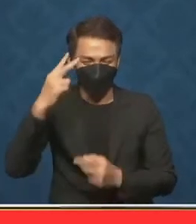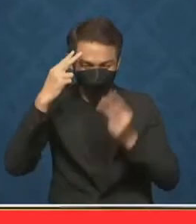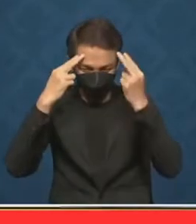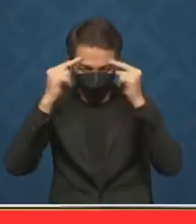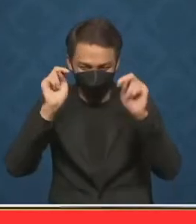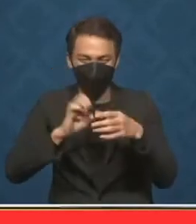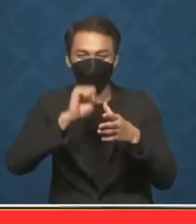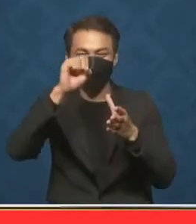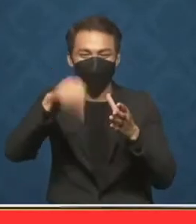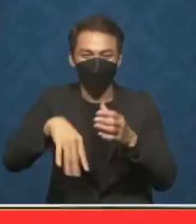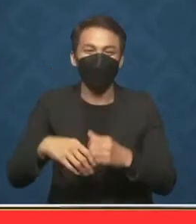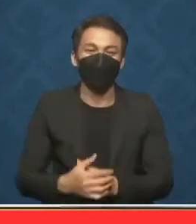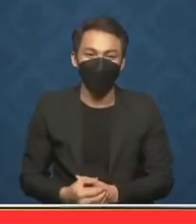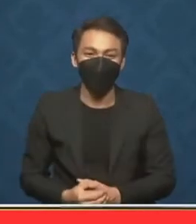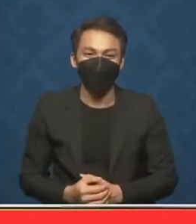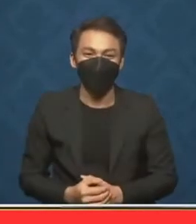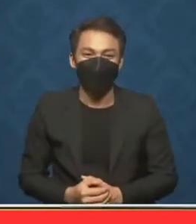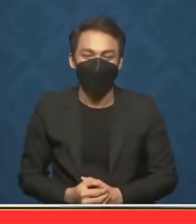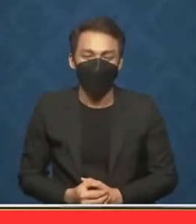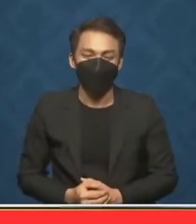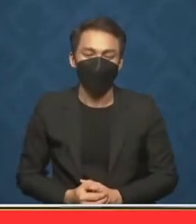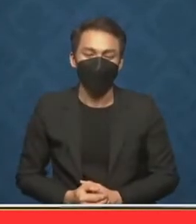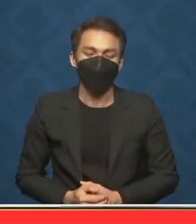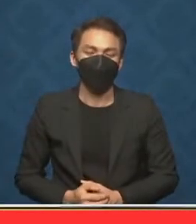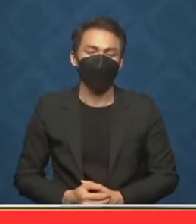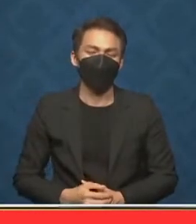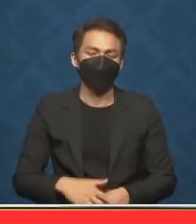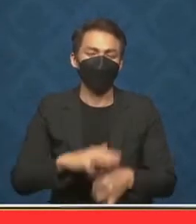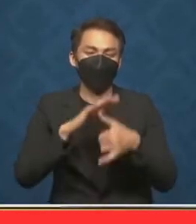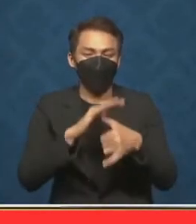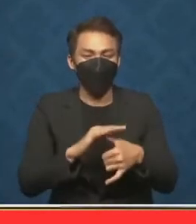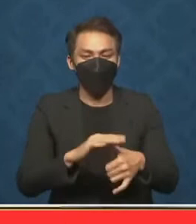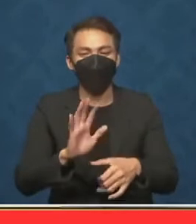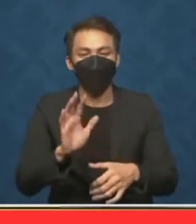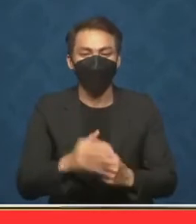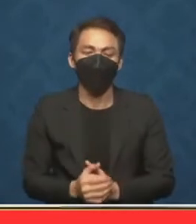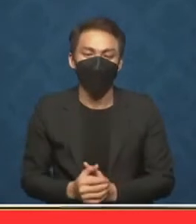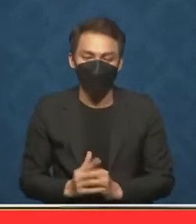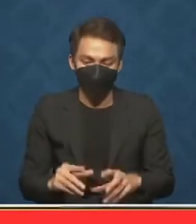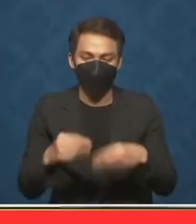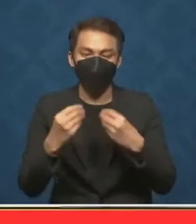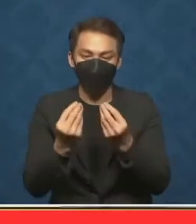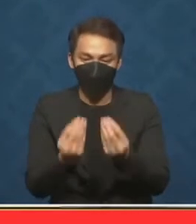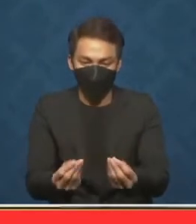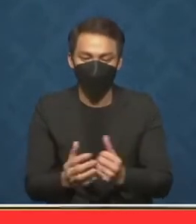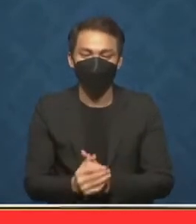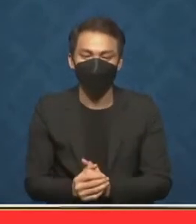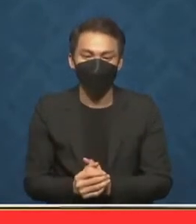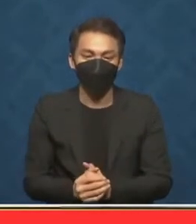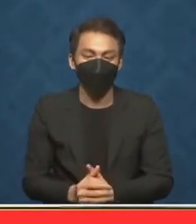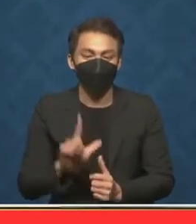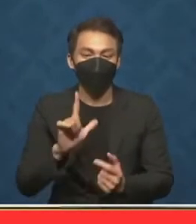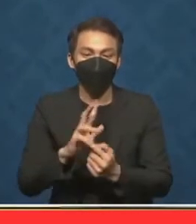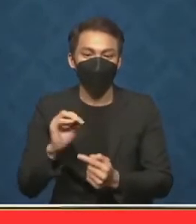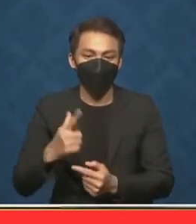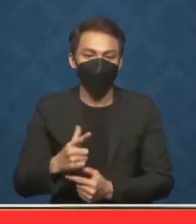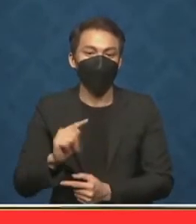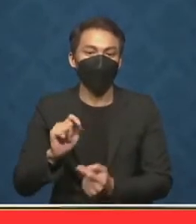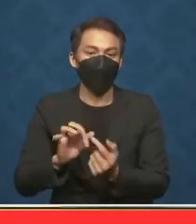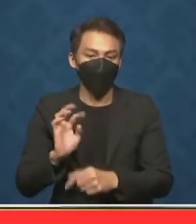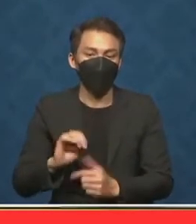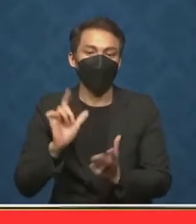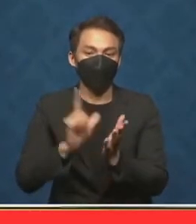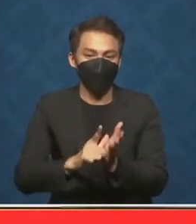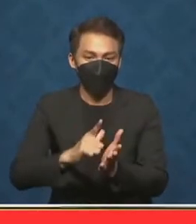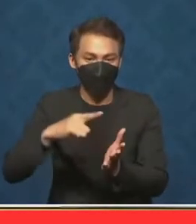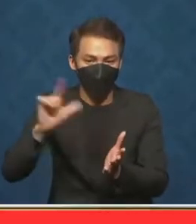ท่านในยกรุงตู ลาออกเธอครับ ข